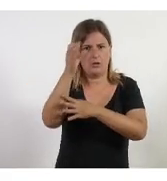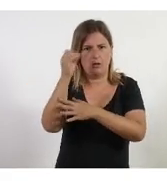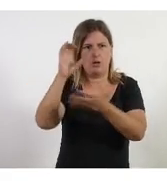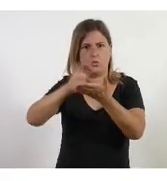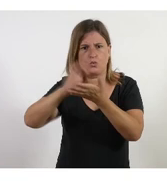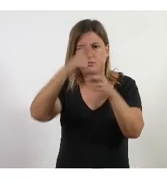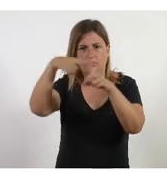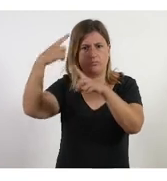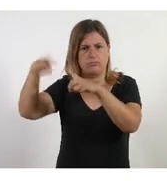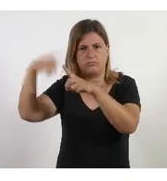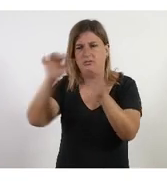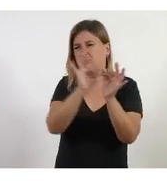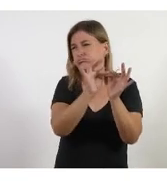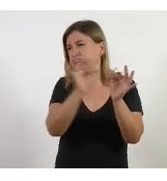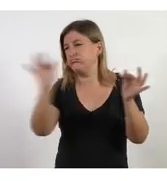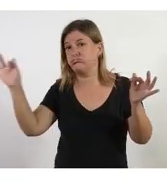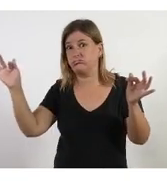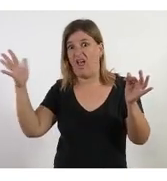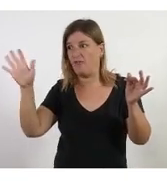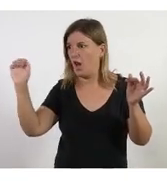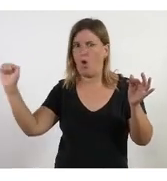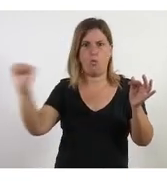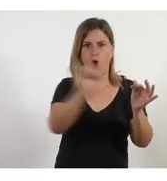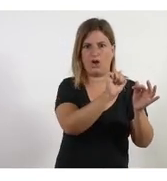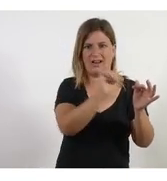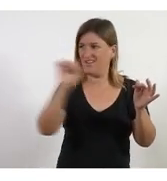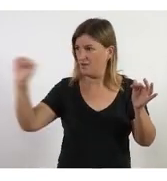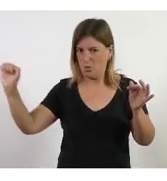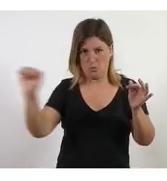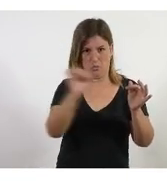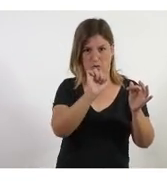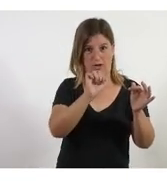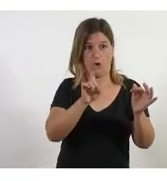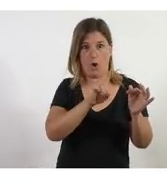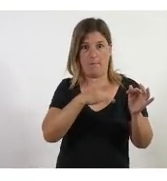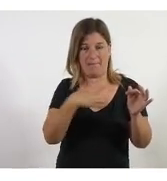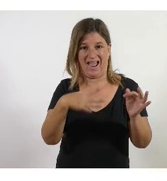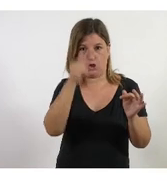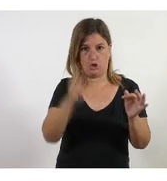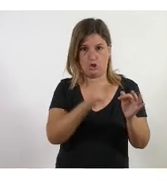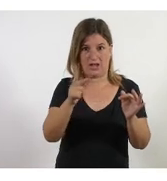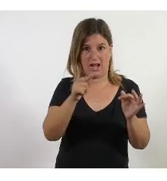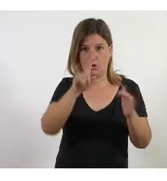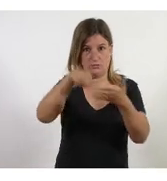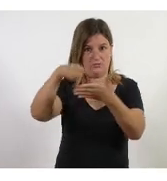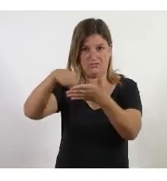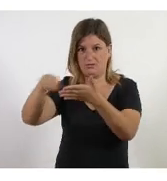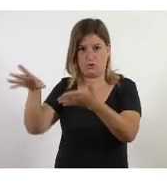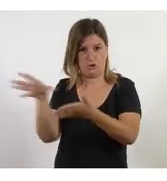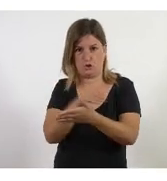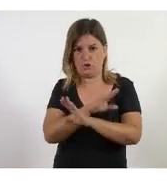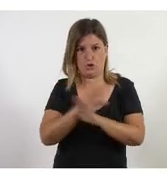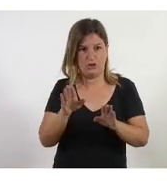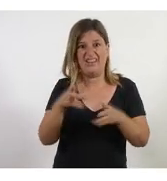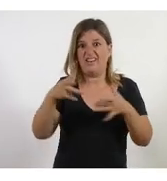d'esdeveniments i de coses que havia de fer, se m'ha quedat en blanc. Però quan dic en blanc, vull dir en blanc, absolutament en blanc. Eh? Cap assessorament,